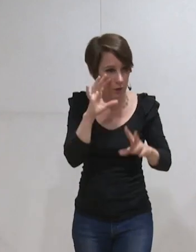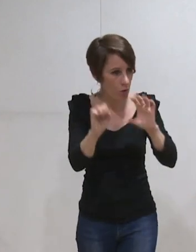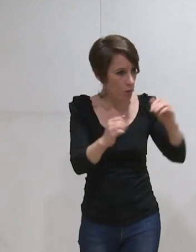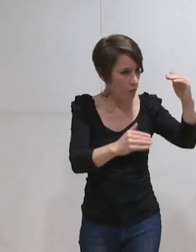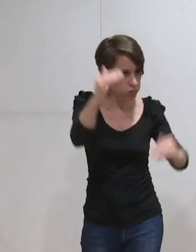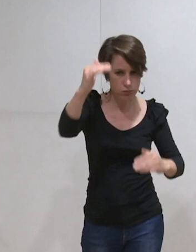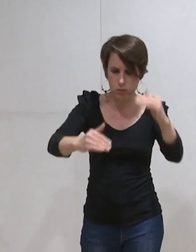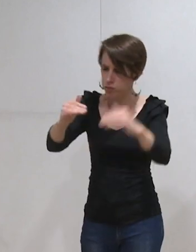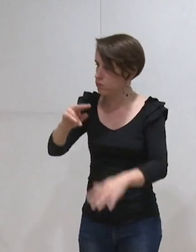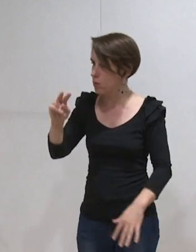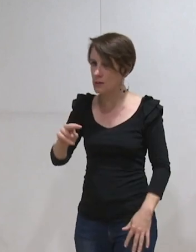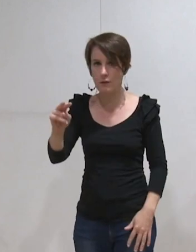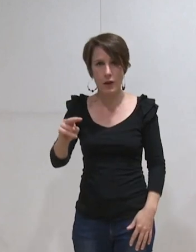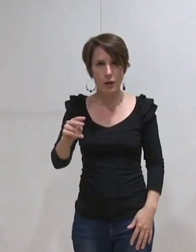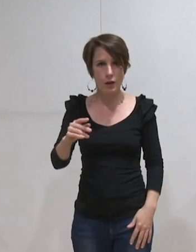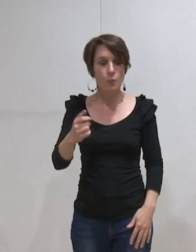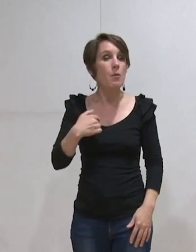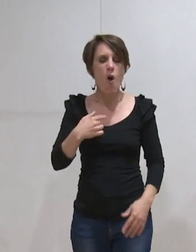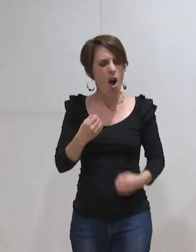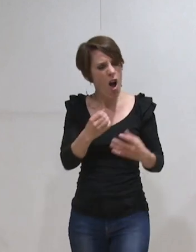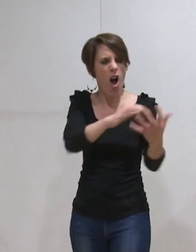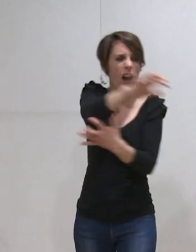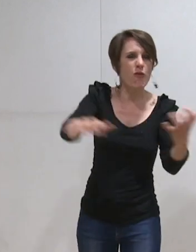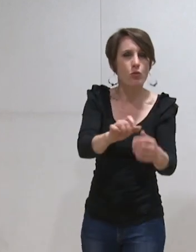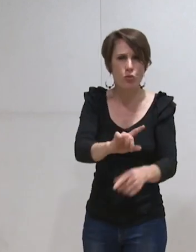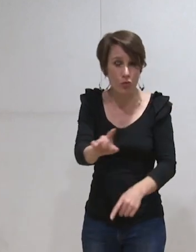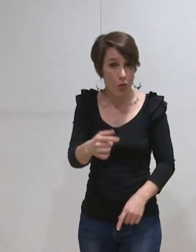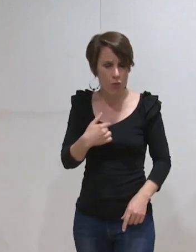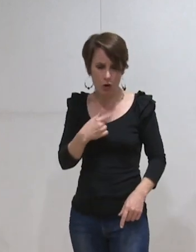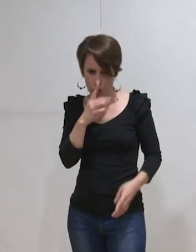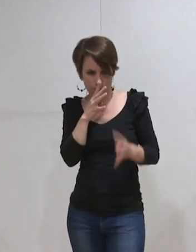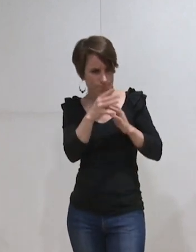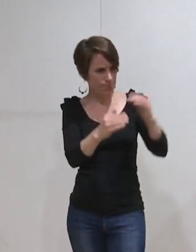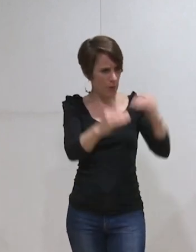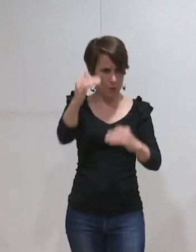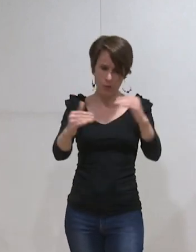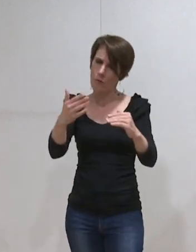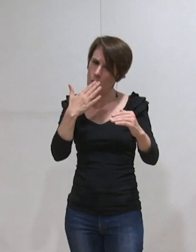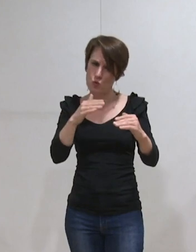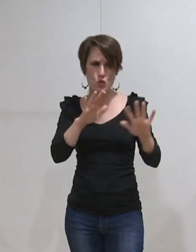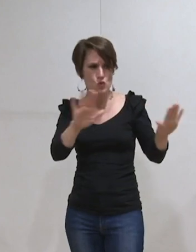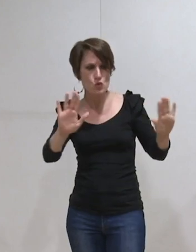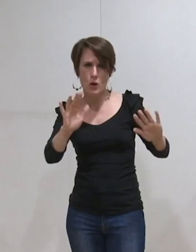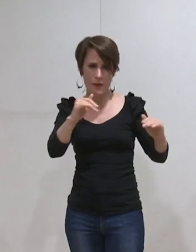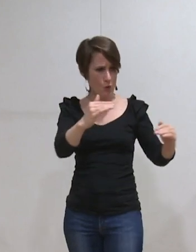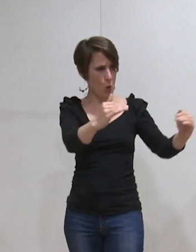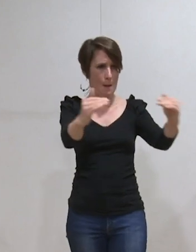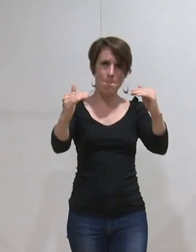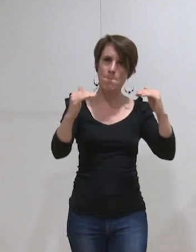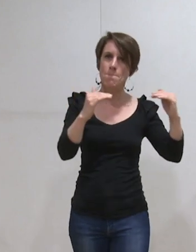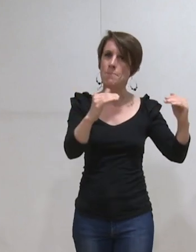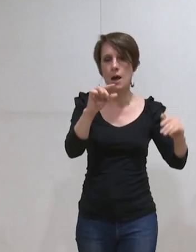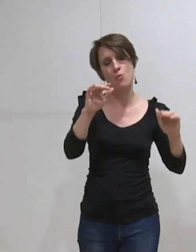disant là je vais faire toute la révolution je me suis dit comment mettre un peu d'équité et vous savez ce que je me suis dit à ce moment-là ce qui est